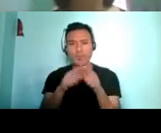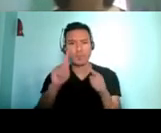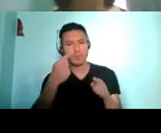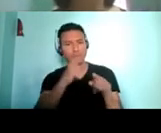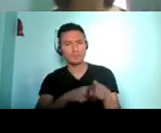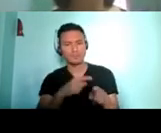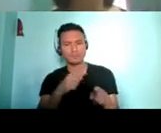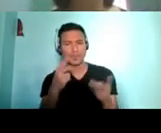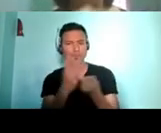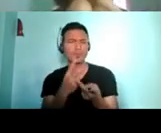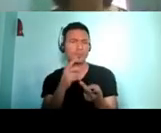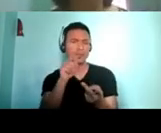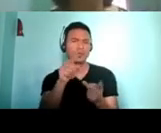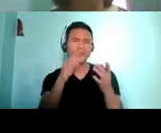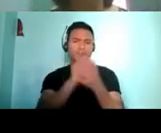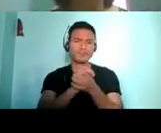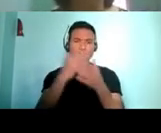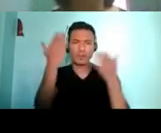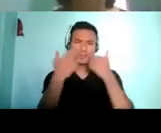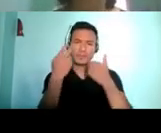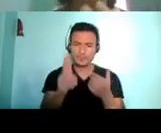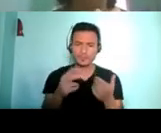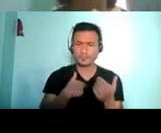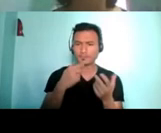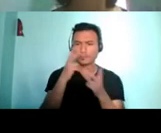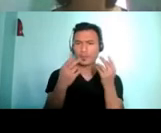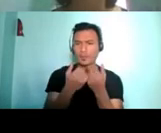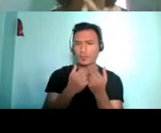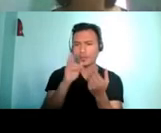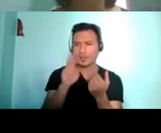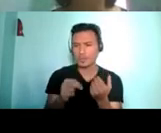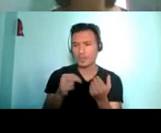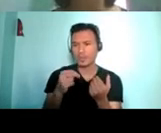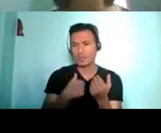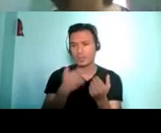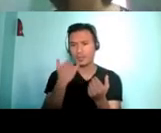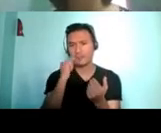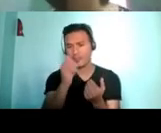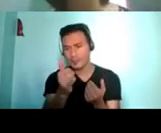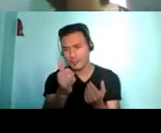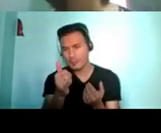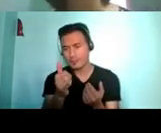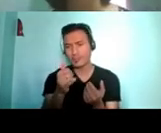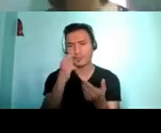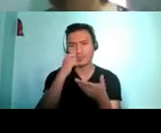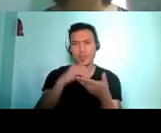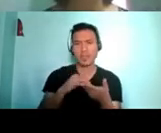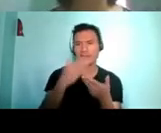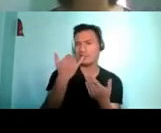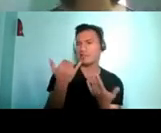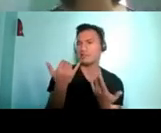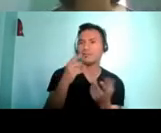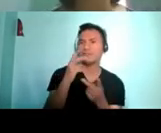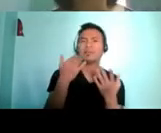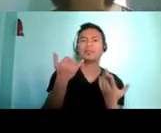के हुन्छ, जस्तै तपाईँको साथी हिंसामा परेको छ, मलाई कुरा गर्न छ, अब मैले फोन गर्ने बित्तिकै उसको श्रीमानले किन कुरा गर्नु